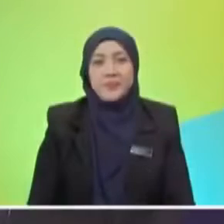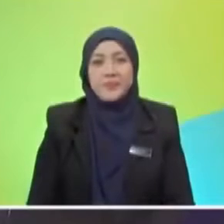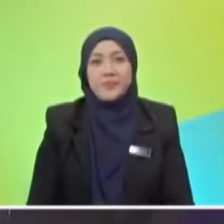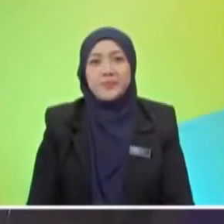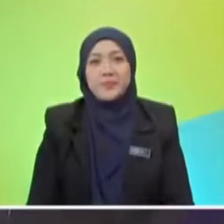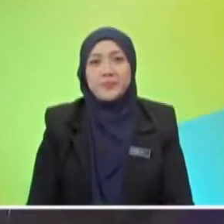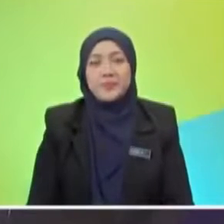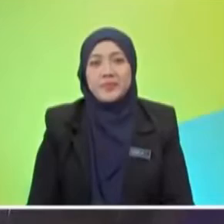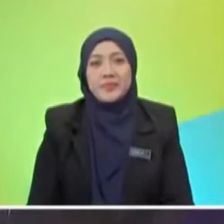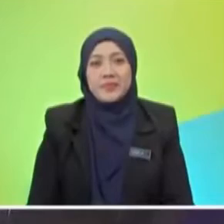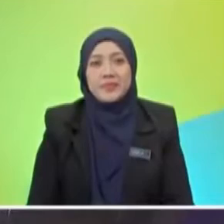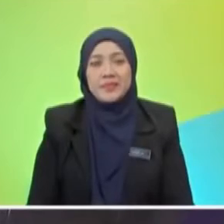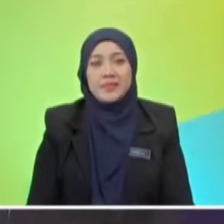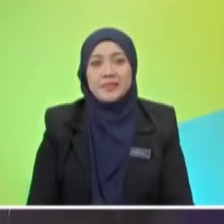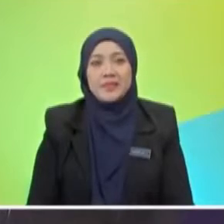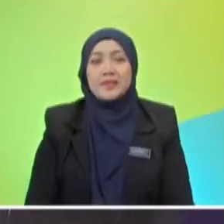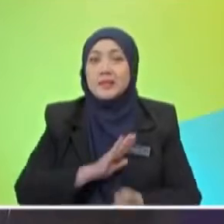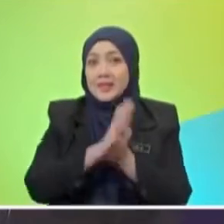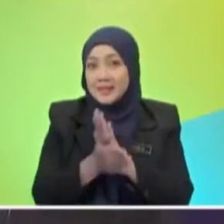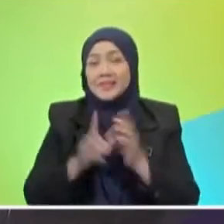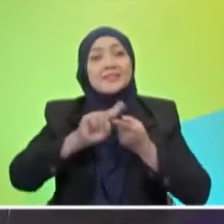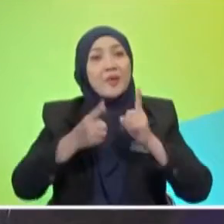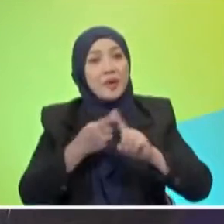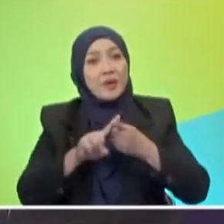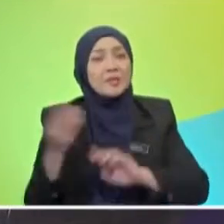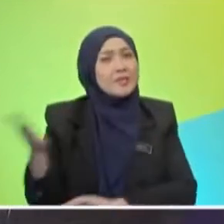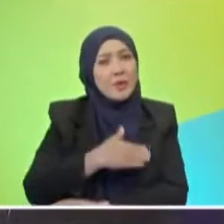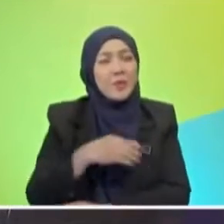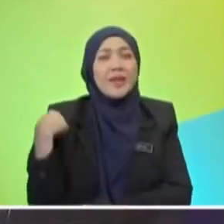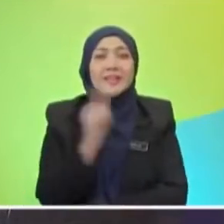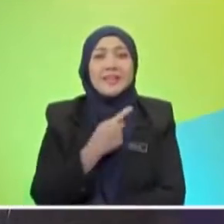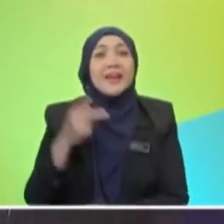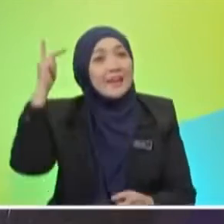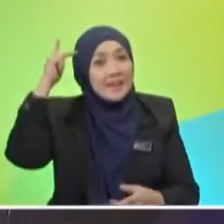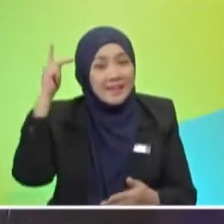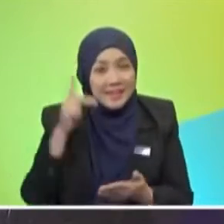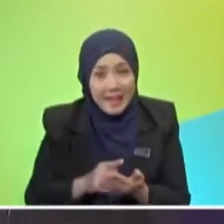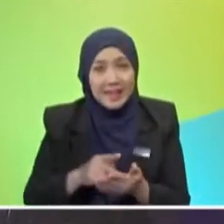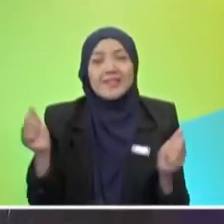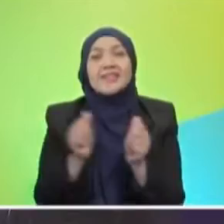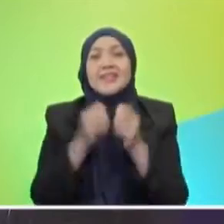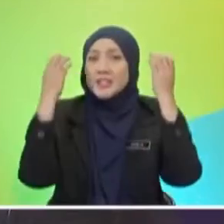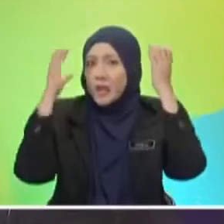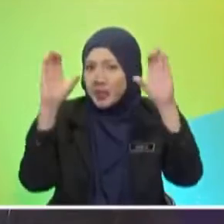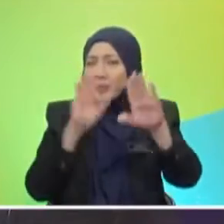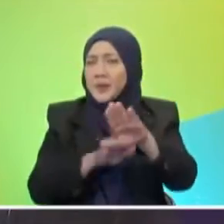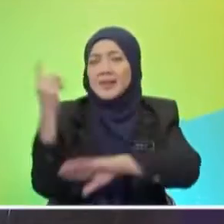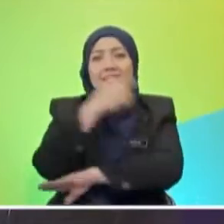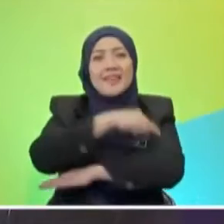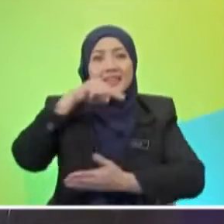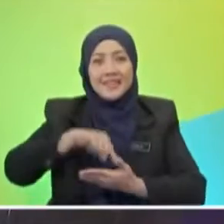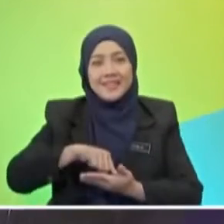kami pada hari ini. Jadi kawan-kawan, jom kita berkenalan pula dengan Cikgu kita. Kita tanya Cikgu,